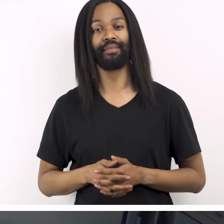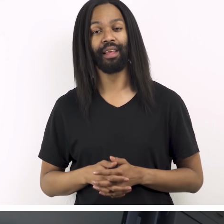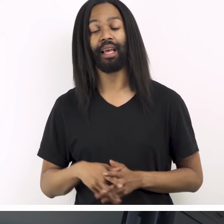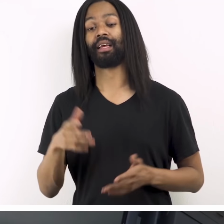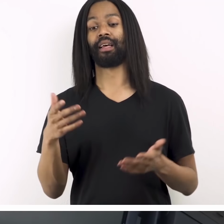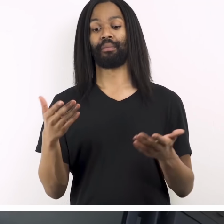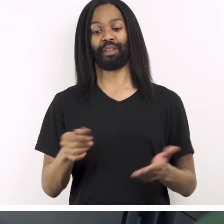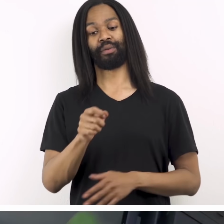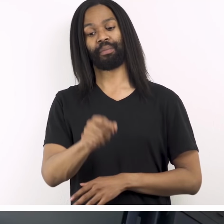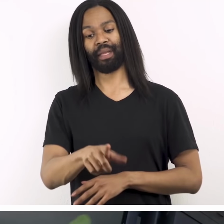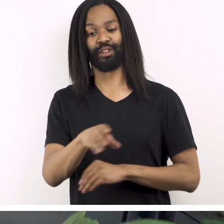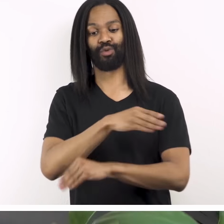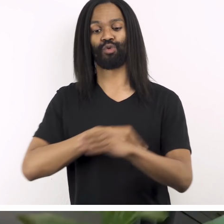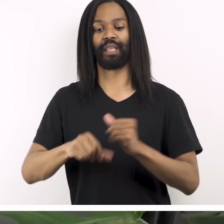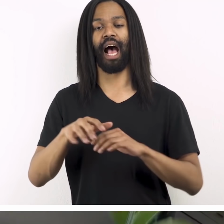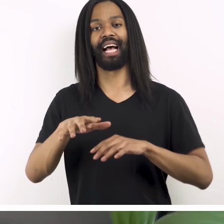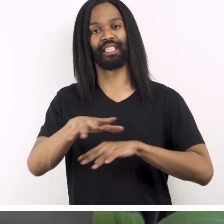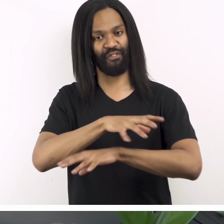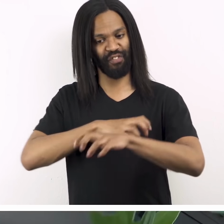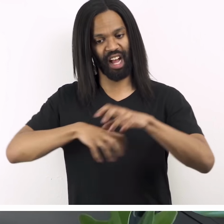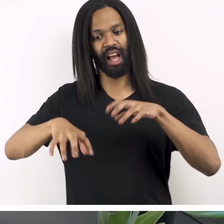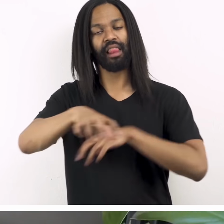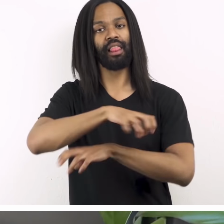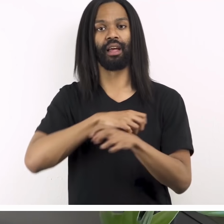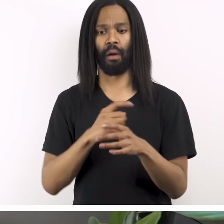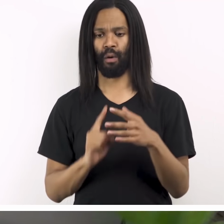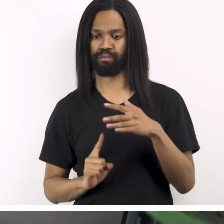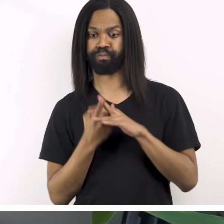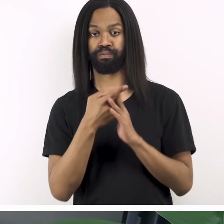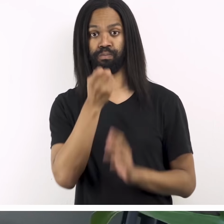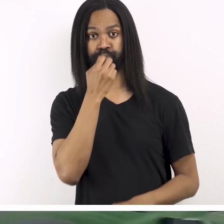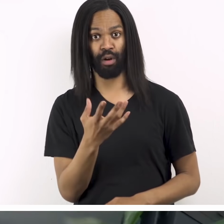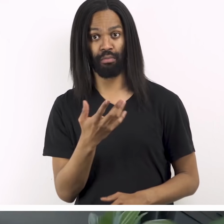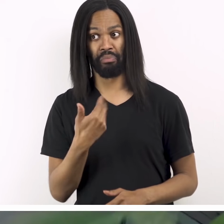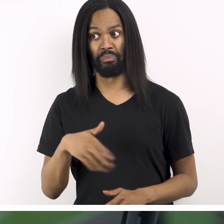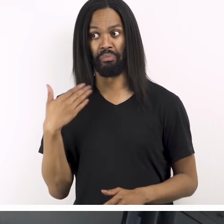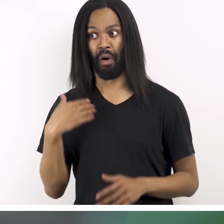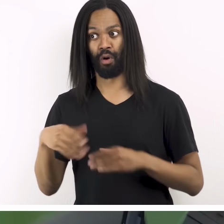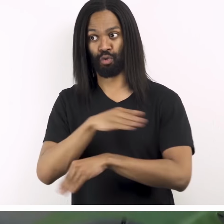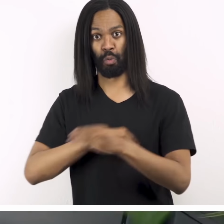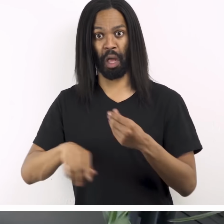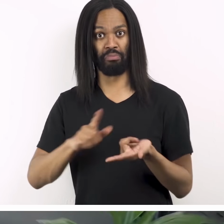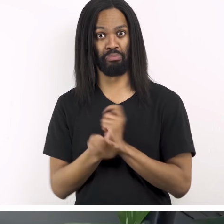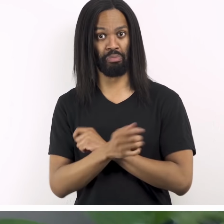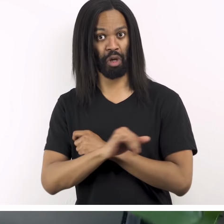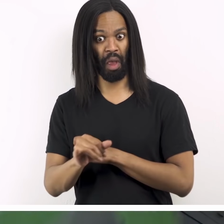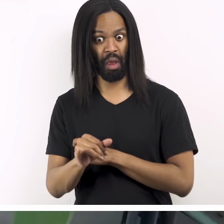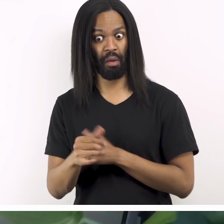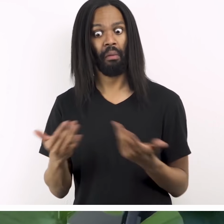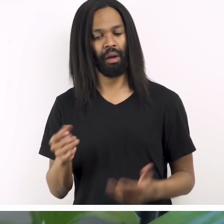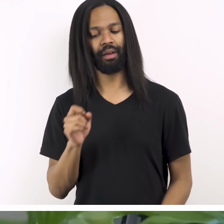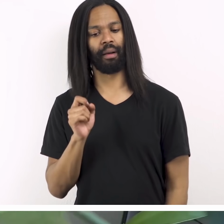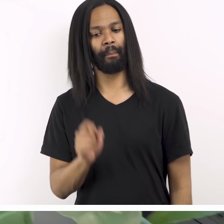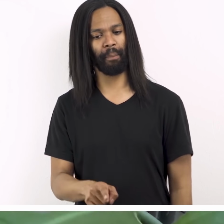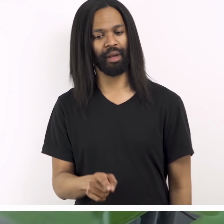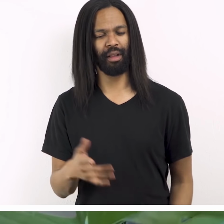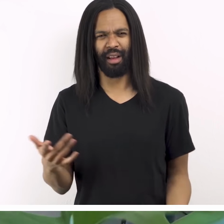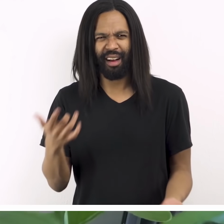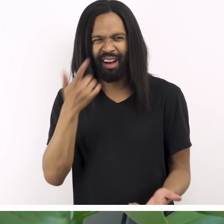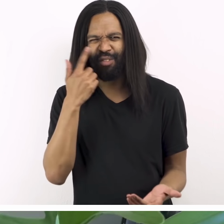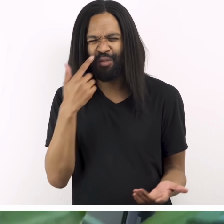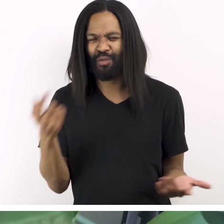Mais voilà, il est en sphène, il pousse très très bien. C'était ma bouture et je n'ai jamais changé de substrat. Mais en gros, voilà, le pédatum, il a